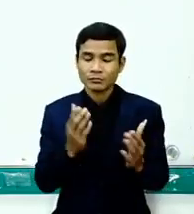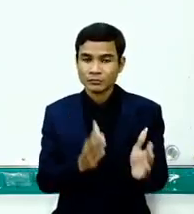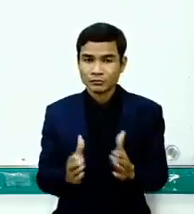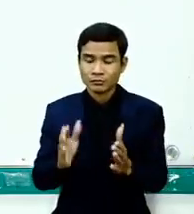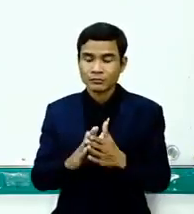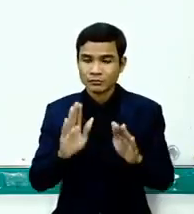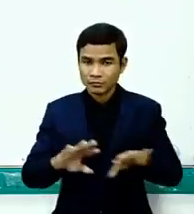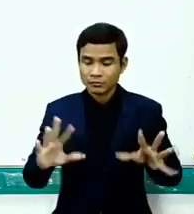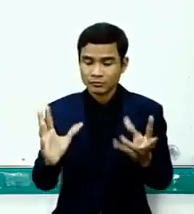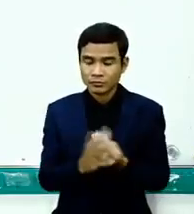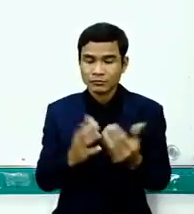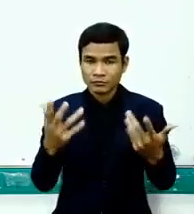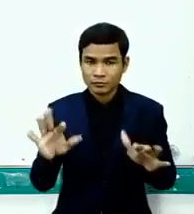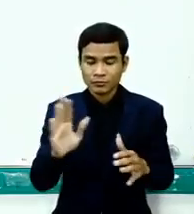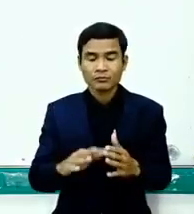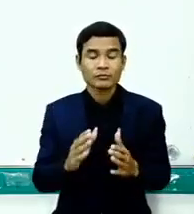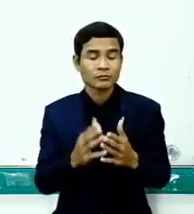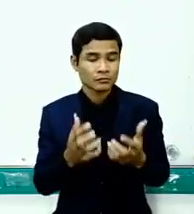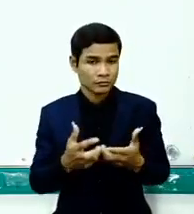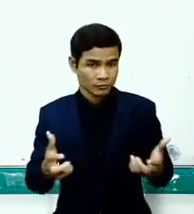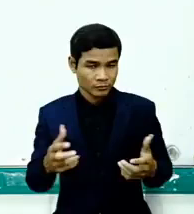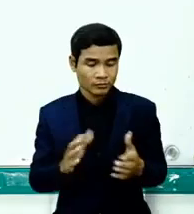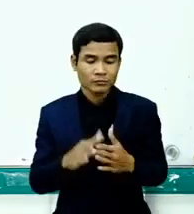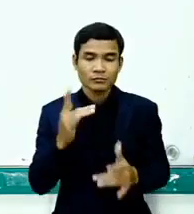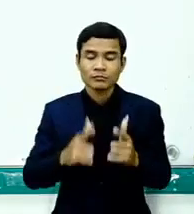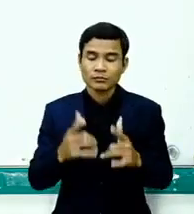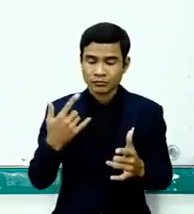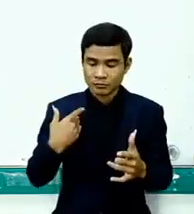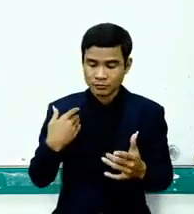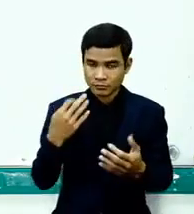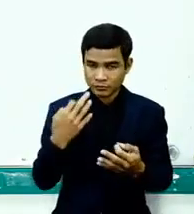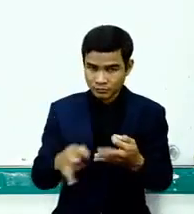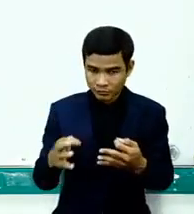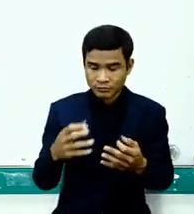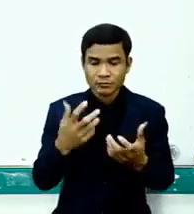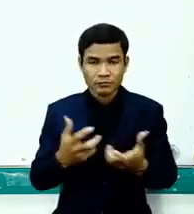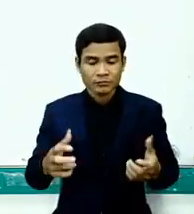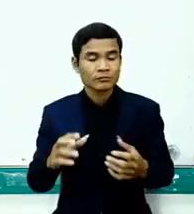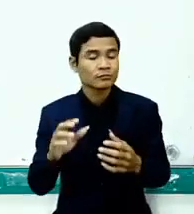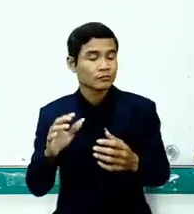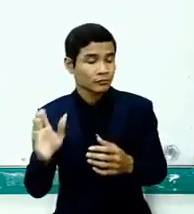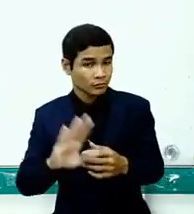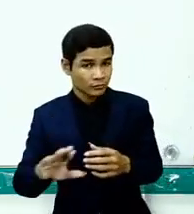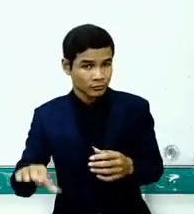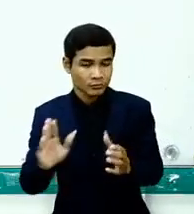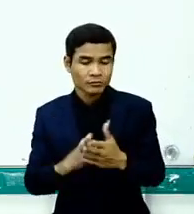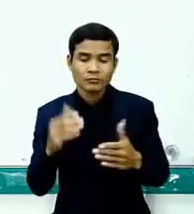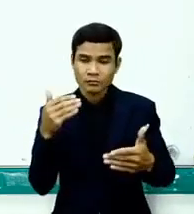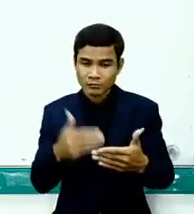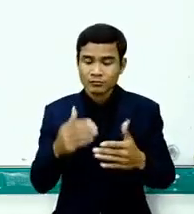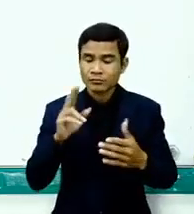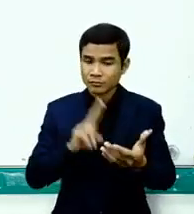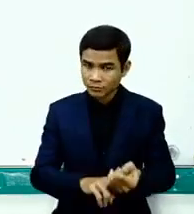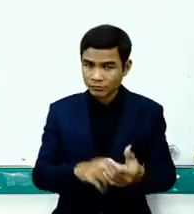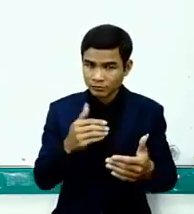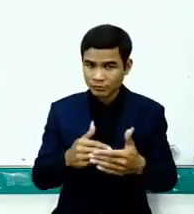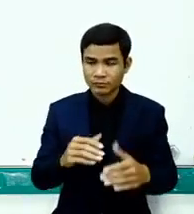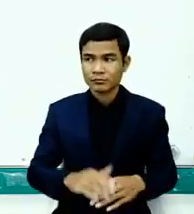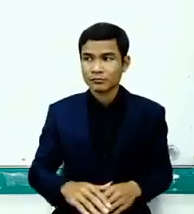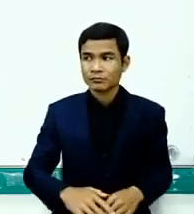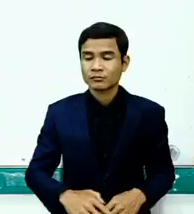ខ្លួនកូនឲ្យហើយណាកូនណាចាប្រសិនបើកូនខ្វះនៅសំភារៈណាមួយសូមកូនកូនយកវាមកណាកូនណា